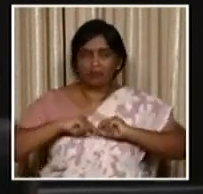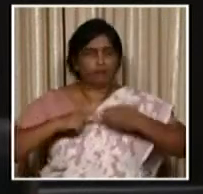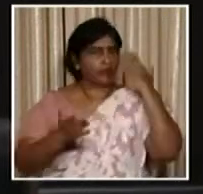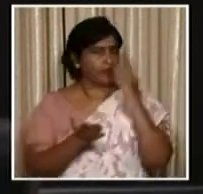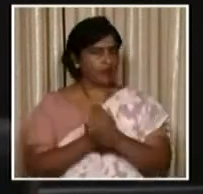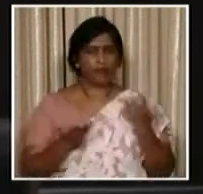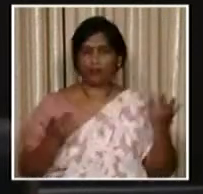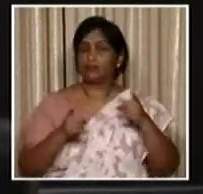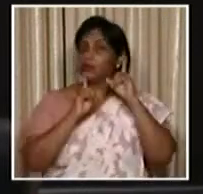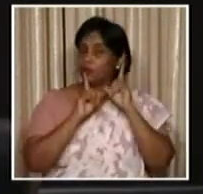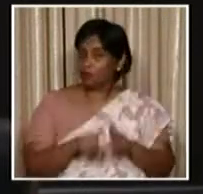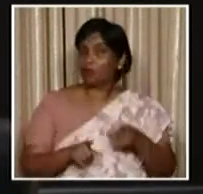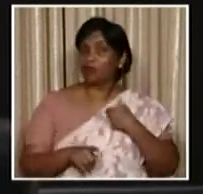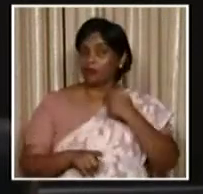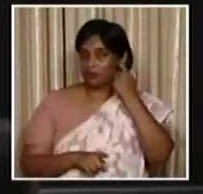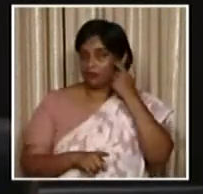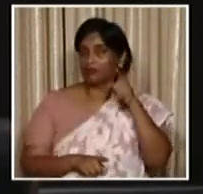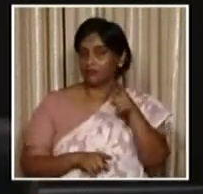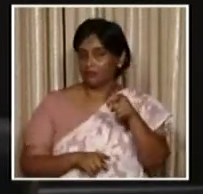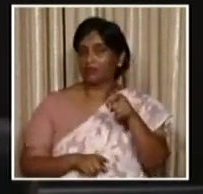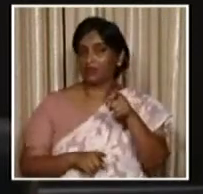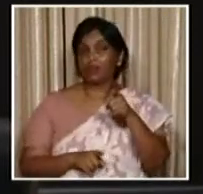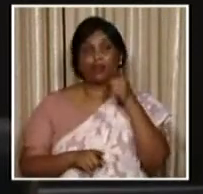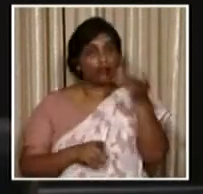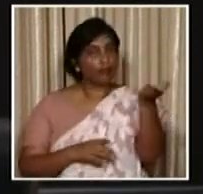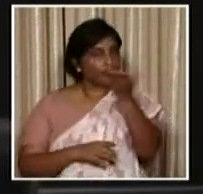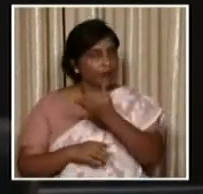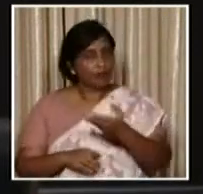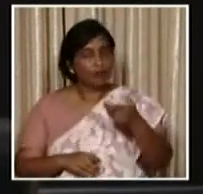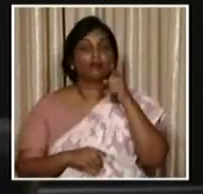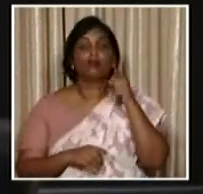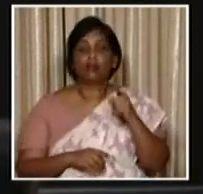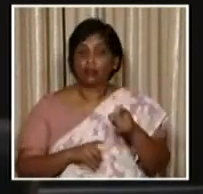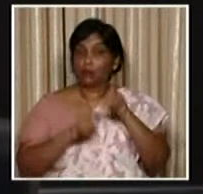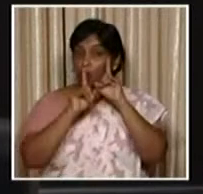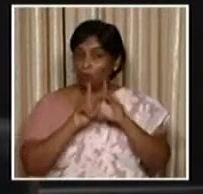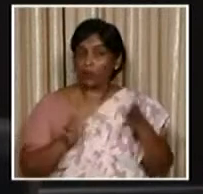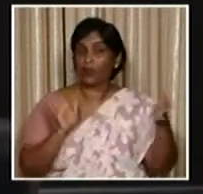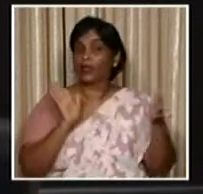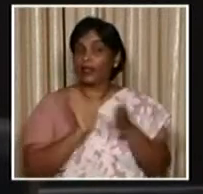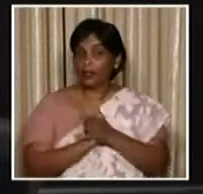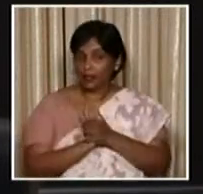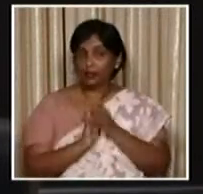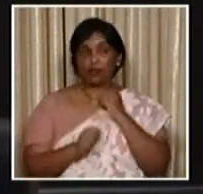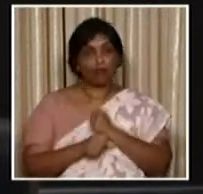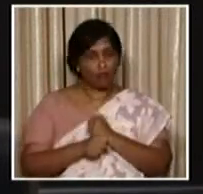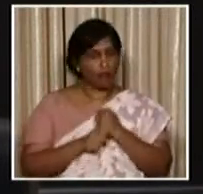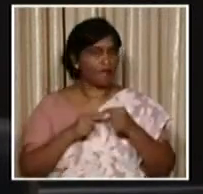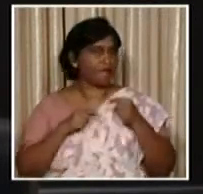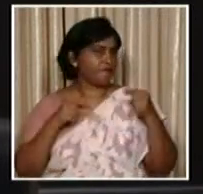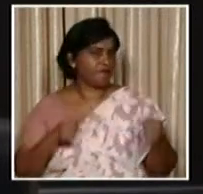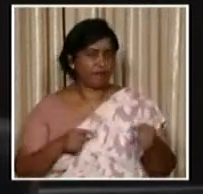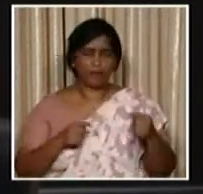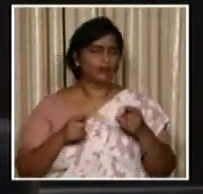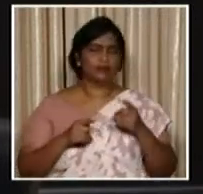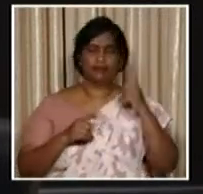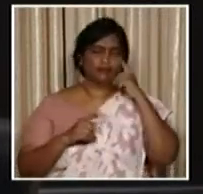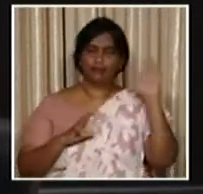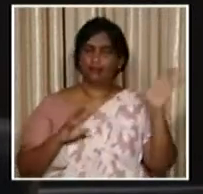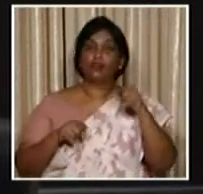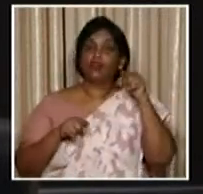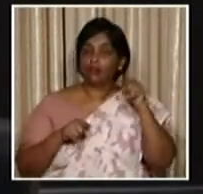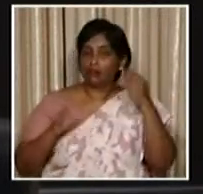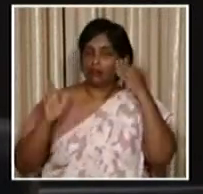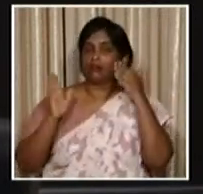නවත්තලා නැහැ ඒ නිසා මතක තියාගන්න ඔබ තමුන්නාන්සලා ඒකාබද්ධව ආණ්ඩුවද විපක්ෂද නැතුව මේ